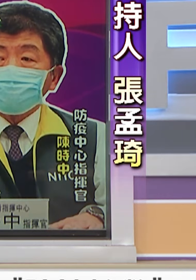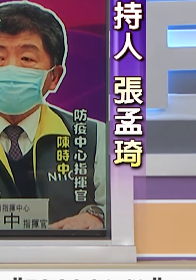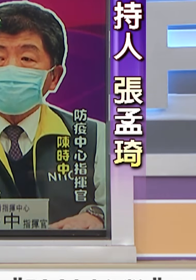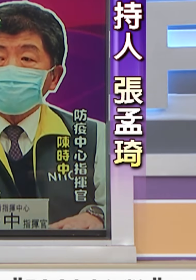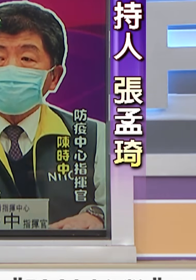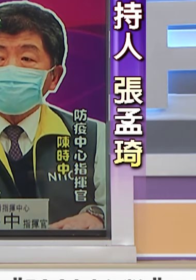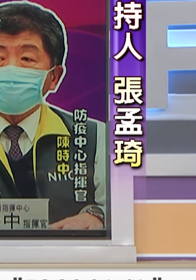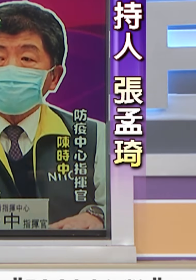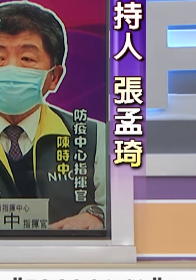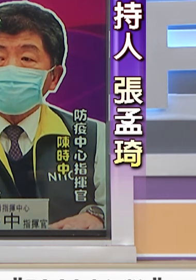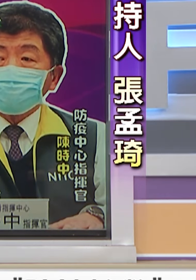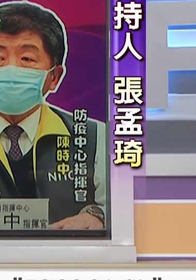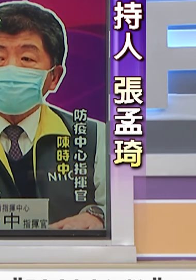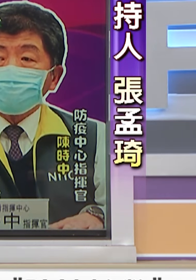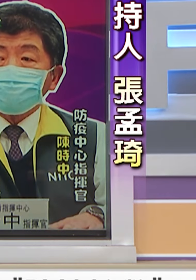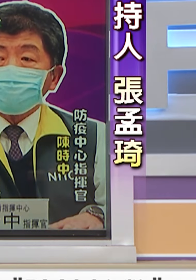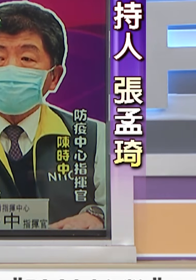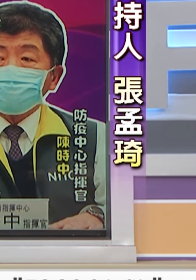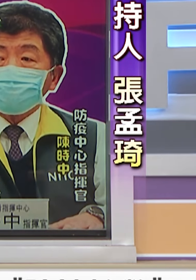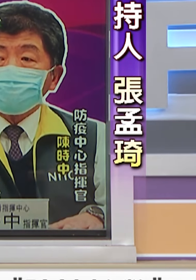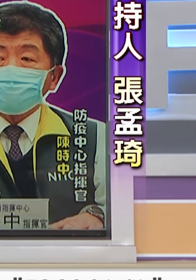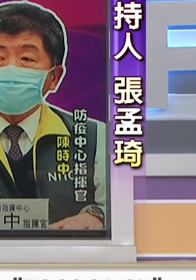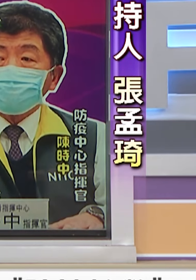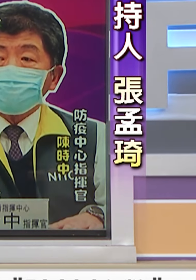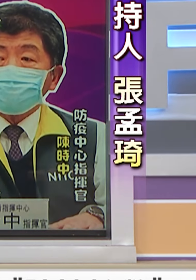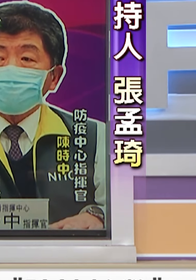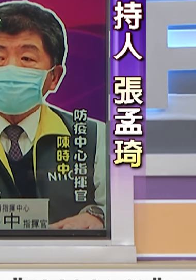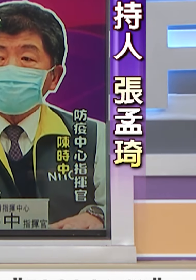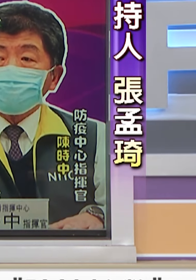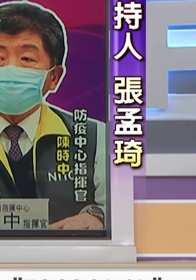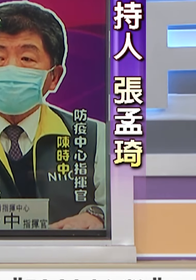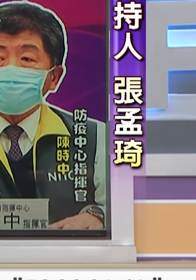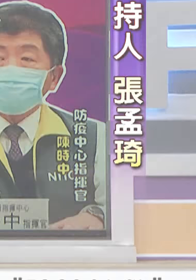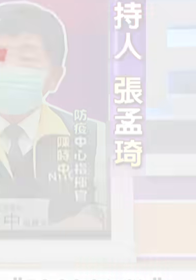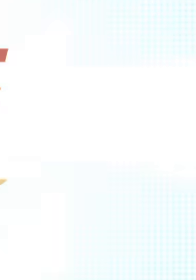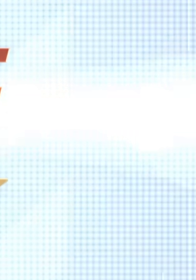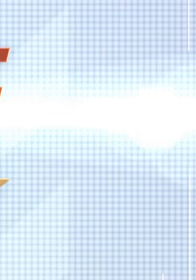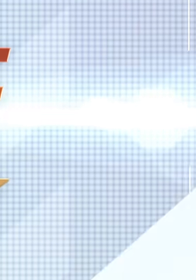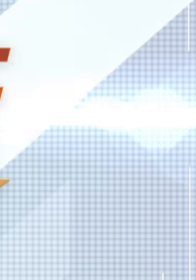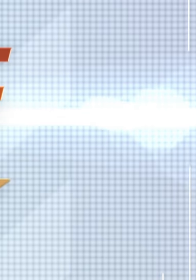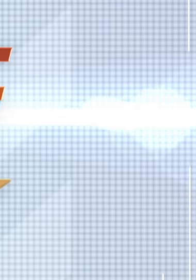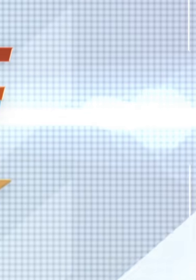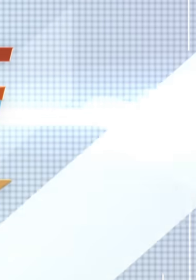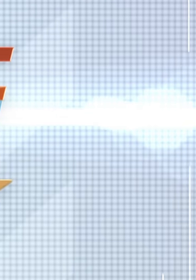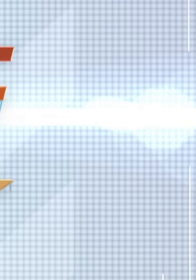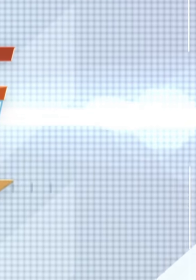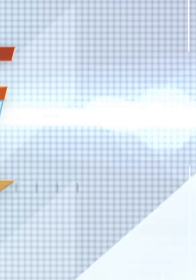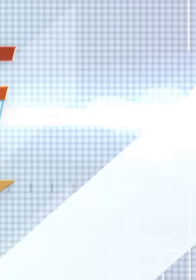在过去戒严的时期呢？我们稍后回来，大家一起来讨论。